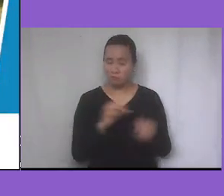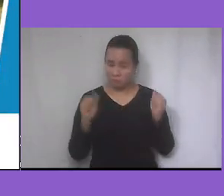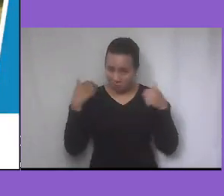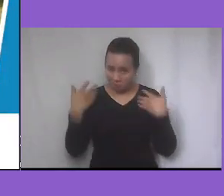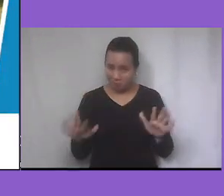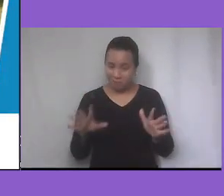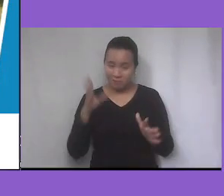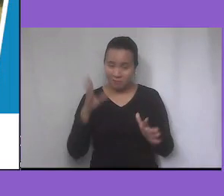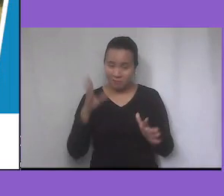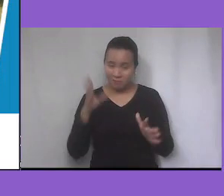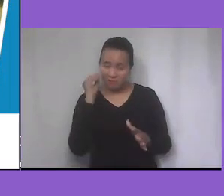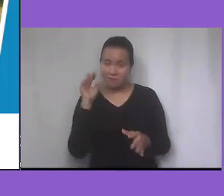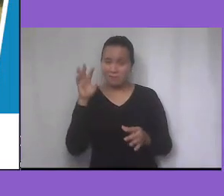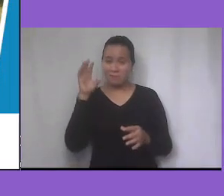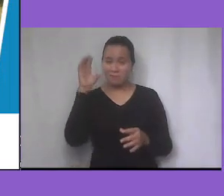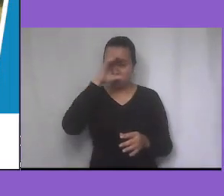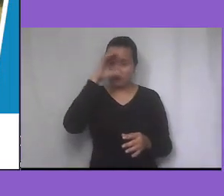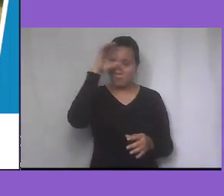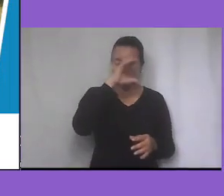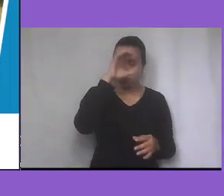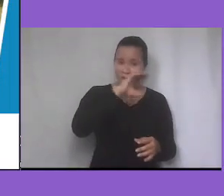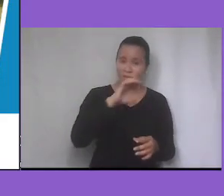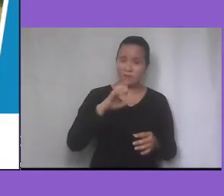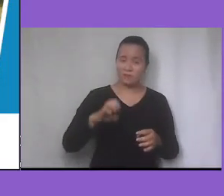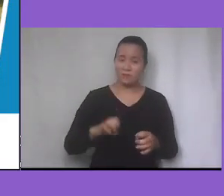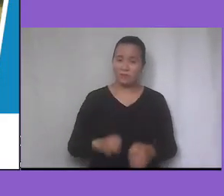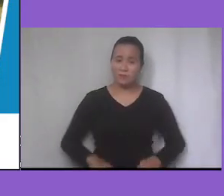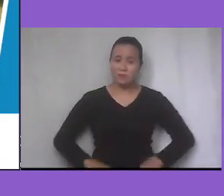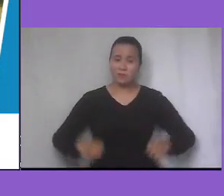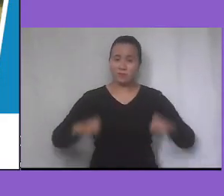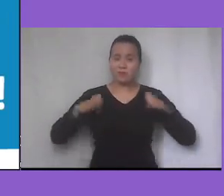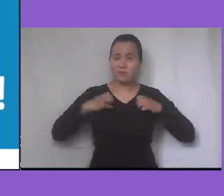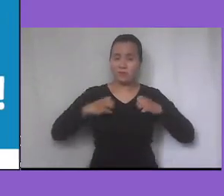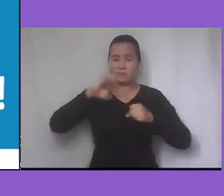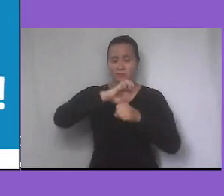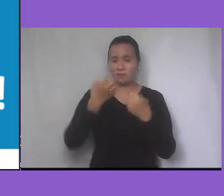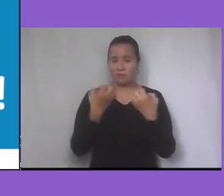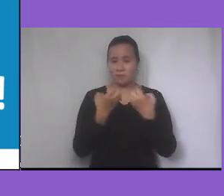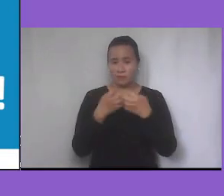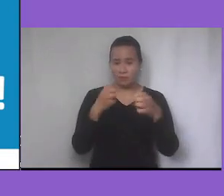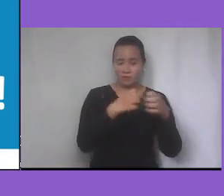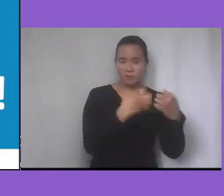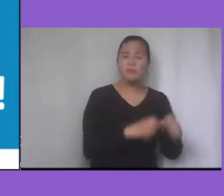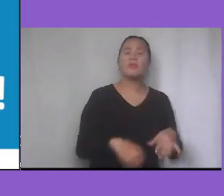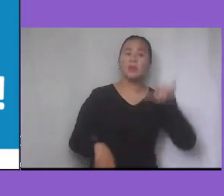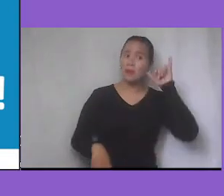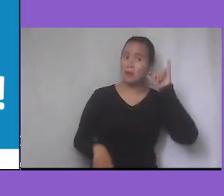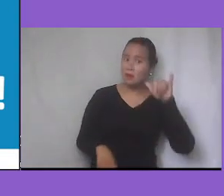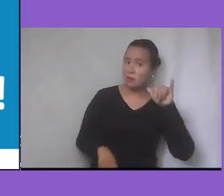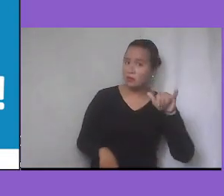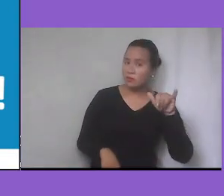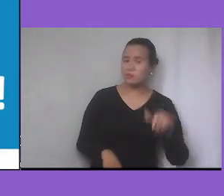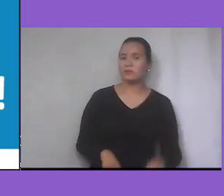yan. Nasubukan mo na bang sumakay ng kabayo? Opo, nasubukan ko na yan. Nasubukan mo na bang tumulong sa paglinis ng